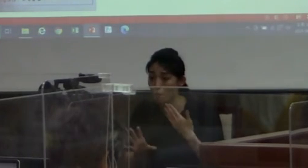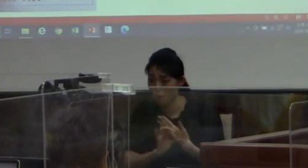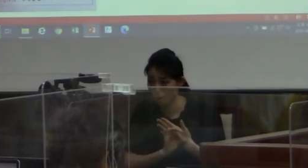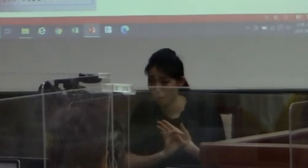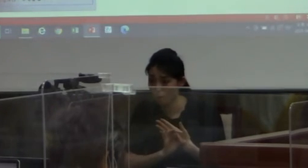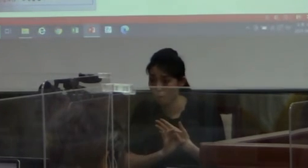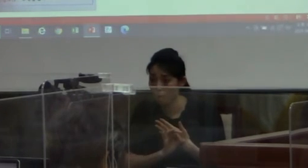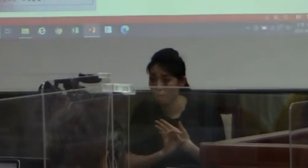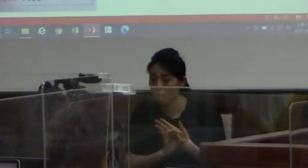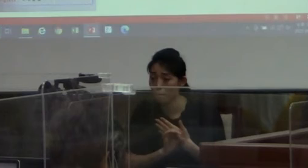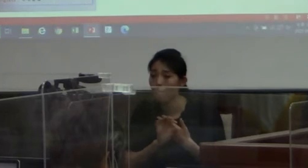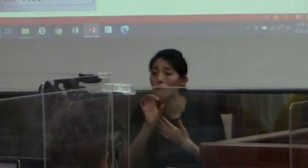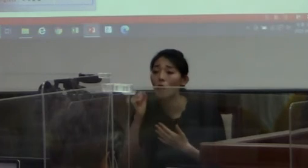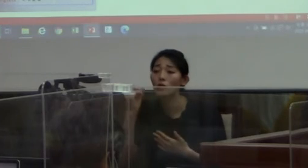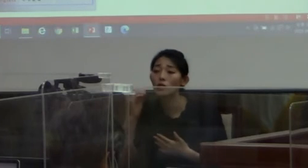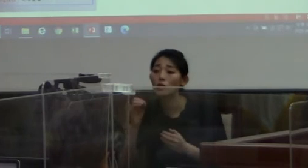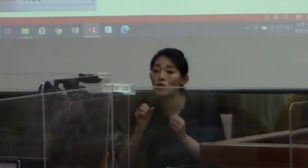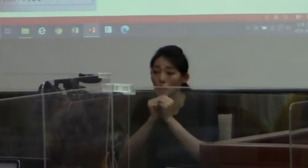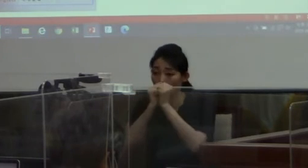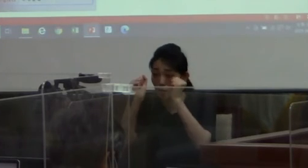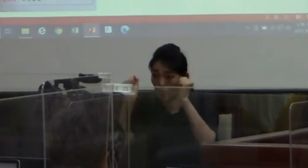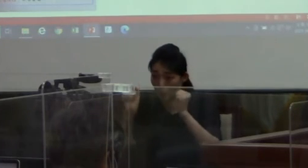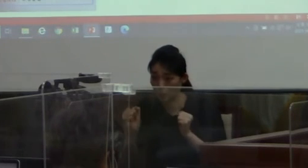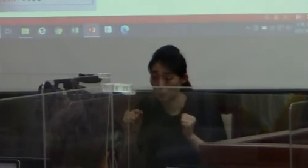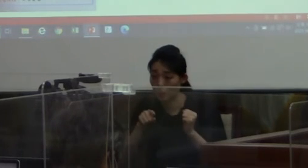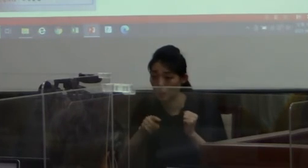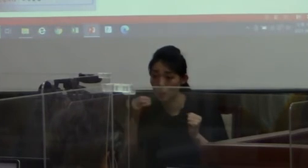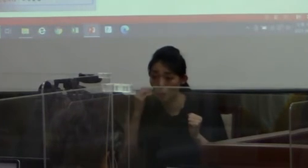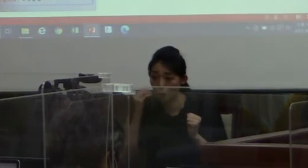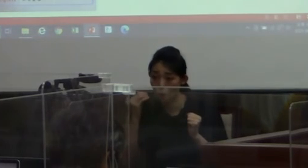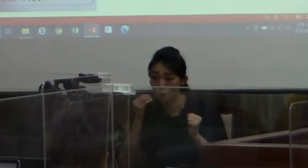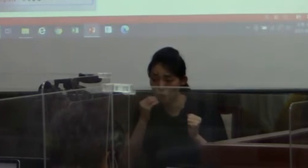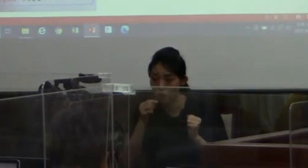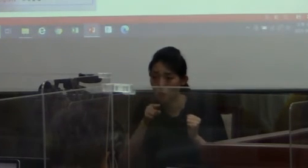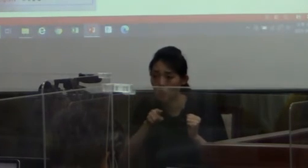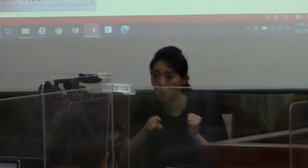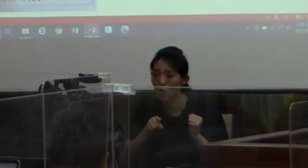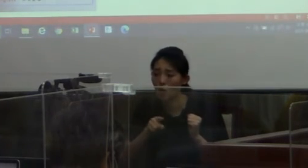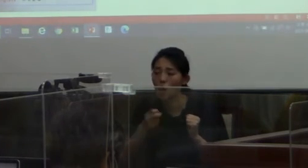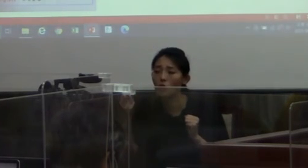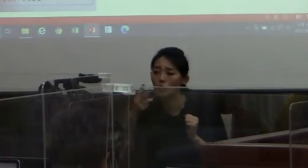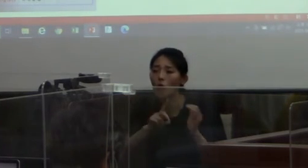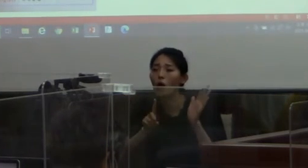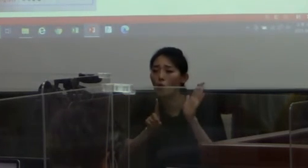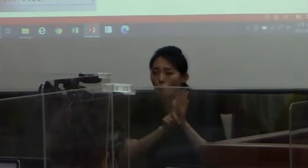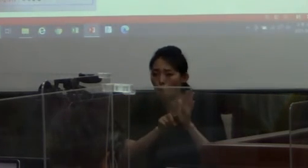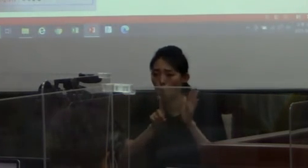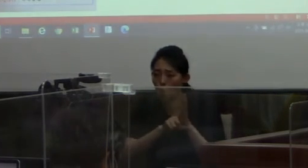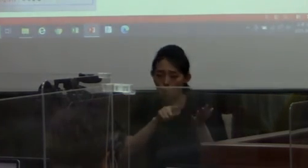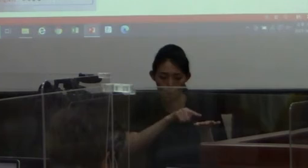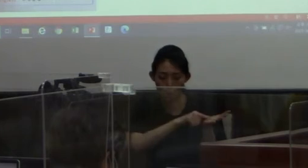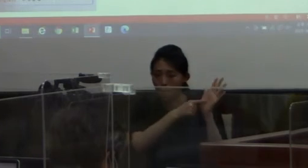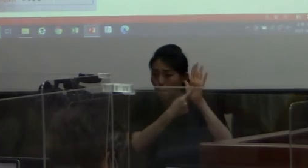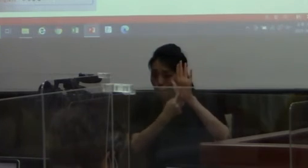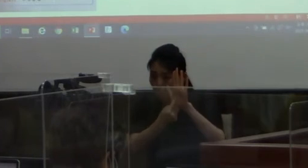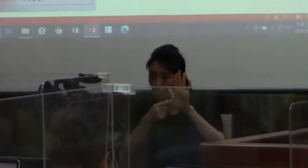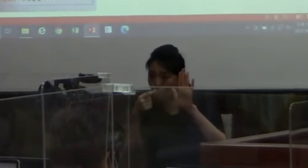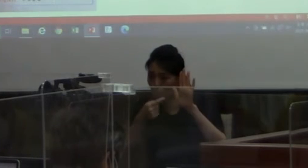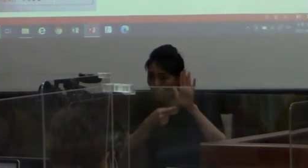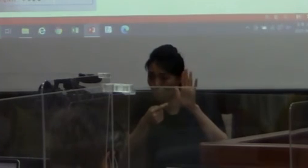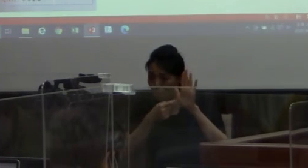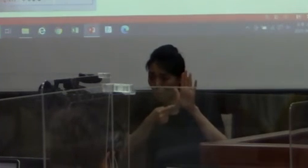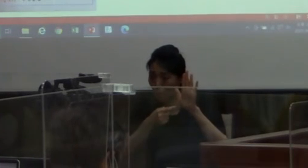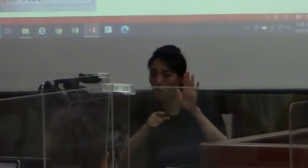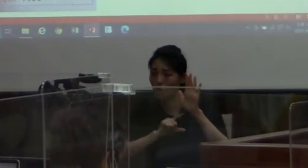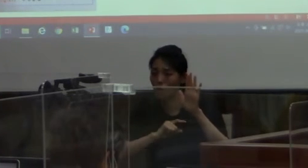상에서 시스템 상에 앞에 재공고라는 표시를 해놓고 그 다음에 그 공고의 명칭을 달게 되어